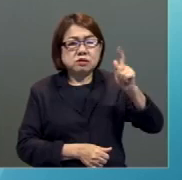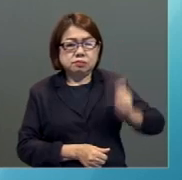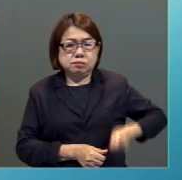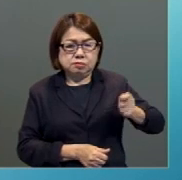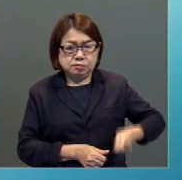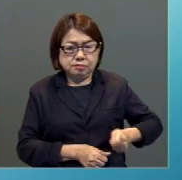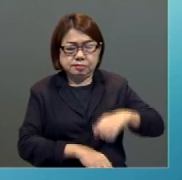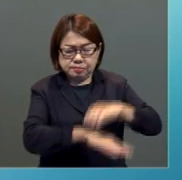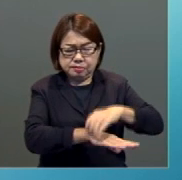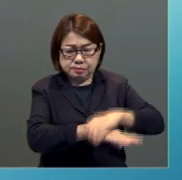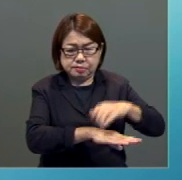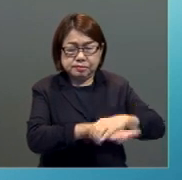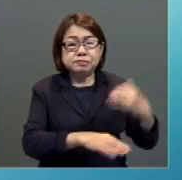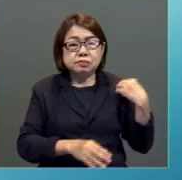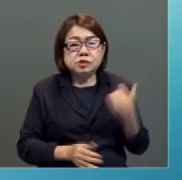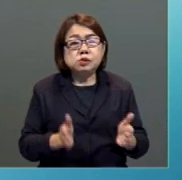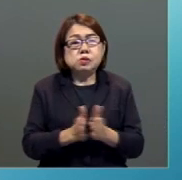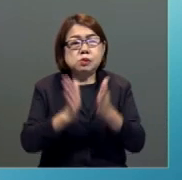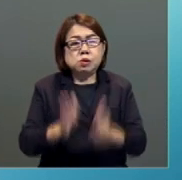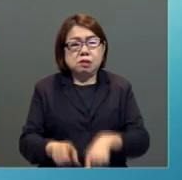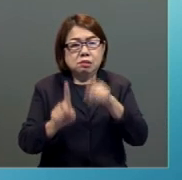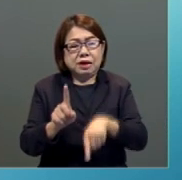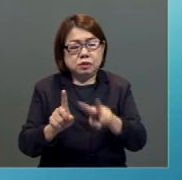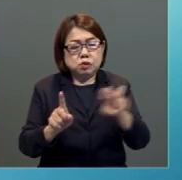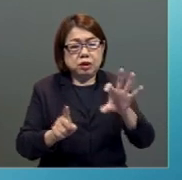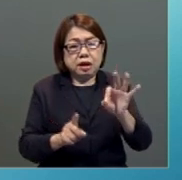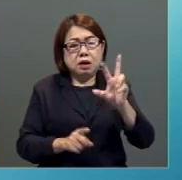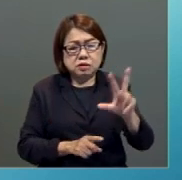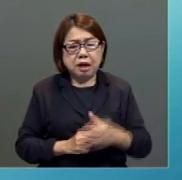ว่าเด่นนะครับแล้วก็รวมแล้วต้องดำเนินคดีกับตักเตือนเนี้ย1293รายตัวเลขดูไม่ดีเลยนะครับท่านช่วยเราหน่อยนะครับเช่นเดียวกันกับเรื่องของการติดโรคท่านออกไปข้างนอกท่านก็ดีเสี่ยงมีความเสี่ยงที่จะทำให้เกิดการติดโรคเพิ่มขึ้นอย่างที่บอกนะครับว่าอย่าว่าจะไปที่ชุมชนหรือที่ชุมนุมออกนอกเคหสถานอยู่ในบ้านท่านเนี่ยต้องต้องดูแลตัวเองอย่างดีเลยนะฮะเพราะฉะนั้นตรงนี้ต้องช่วยกันนะครับมาตรการอันนี้เป็นมาตรการหนึ่งที่เราจะต้องคงไว้นะครับแล้วเราก็จะมีรายงานมายังทุกท่านทุกวันด้วยนะครับเพื่อให้ท่านได้รับทราบตรงนี้